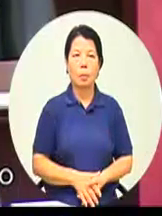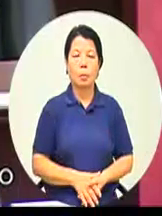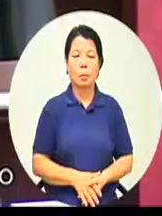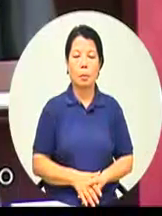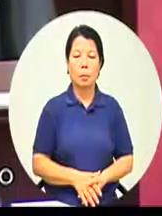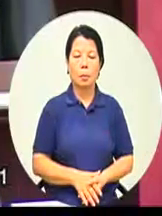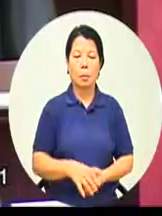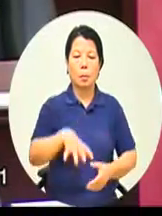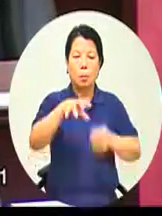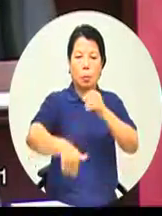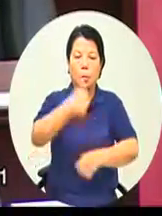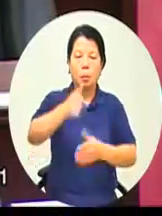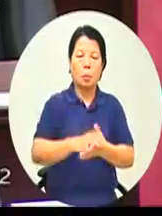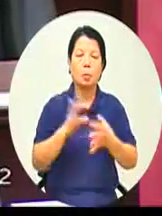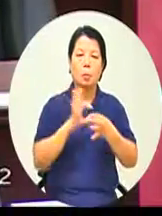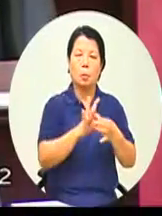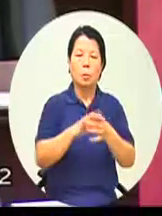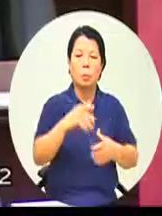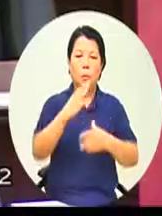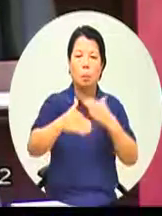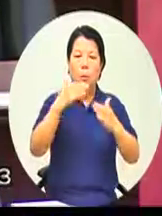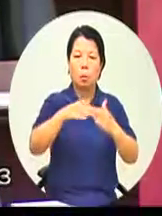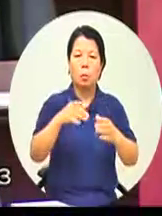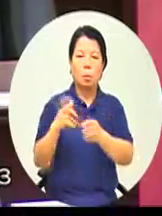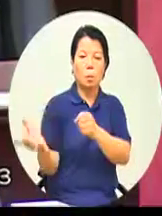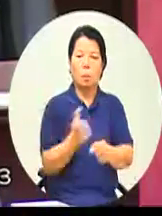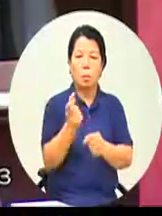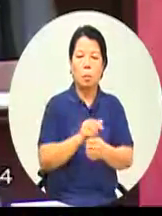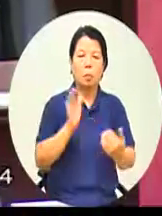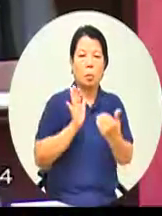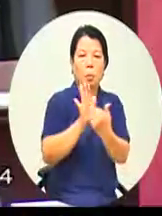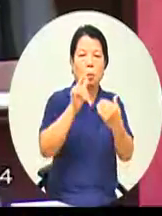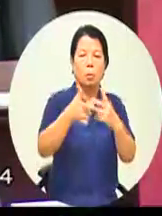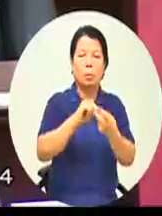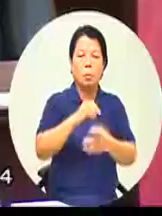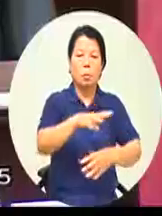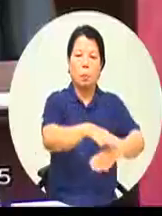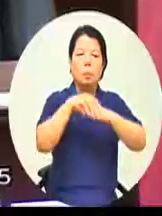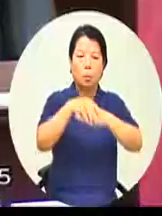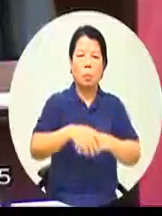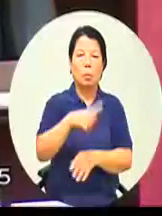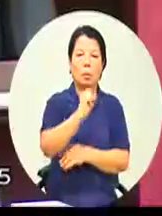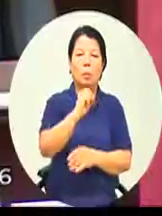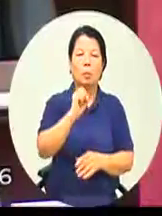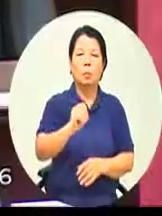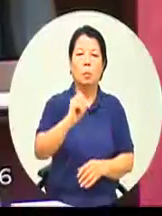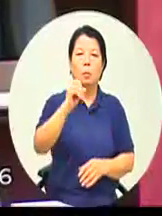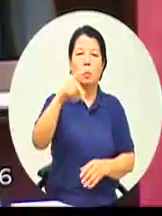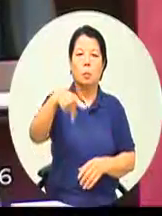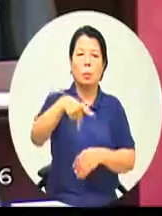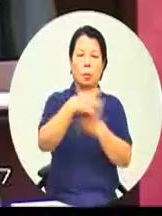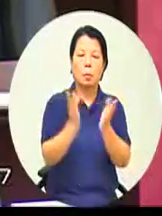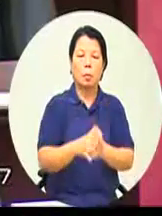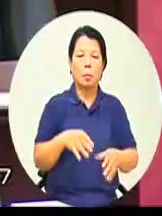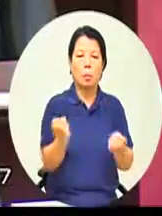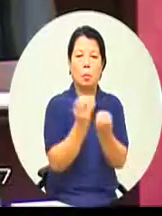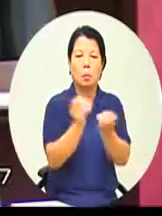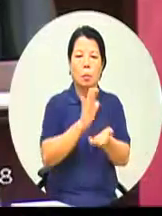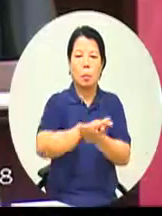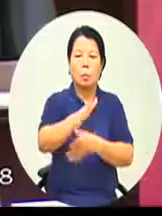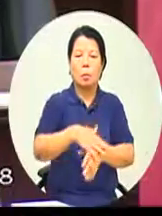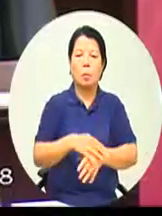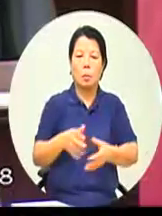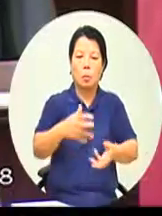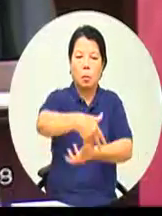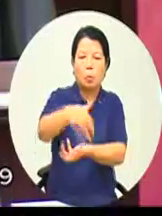范局长有关我们校园的台风的防灾还有救灾的 SOP 还有灾后的复原整个复旧的作